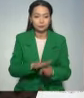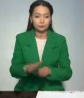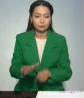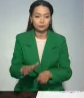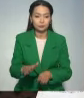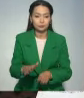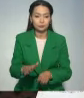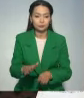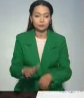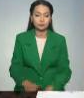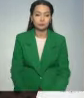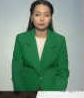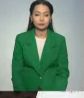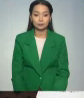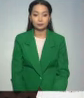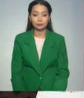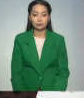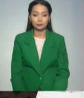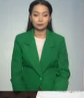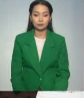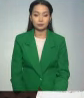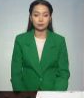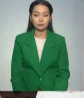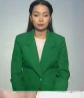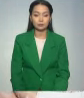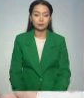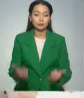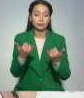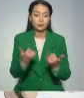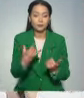важным вопросам является модернизация инфраструктуры